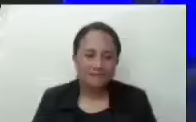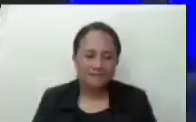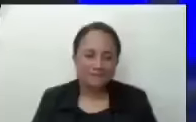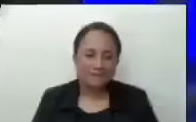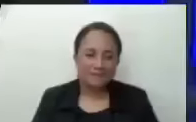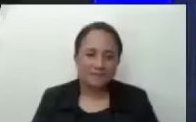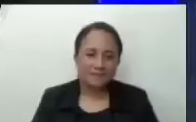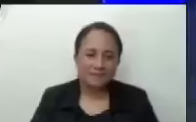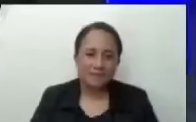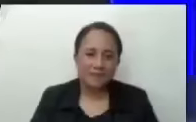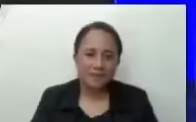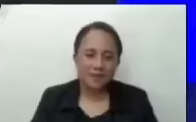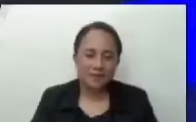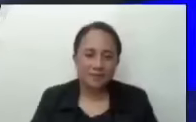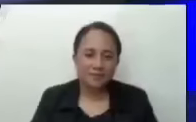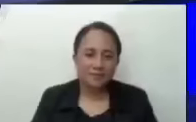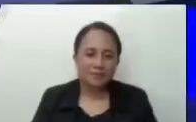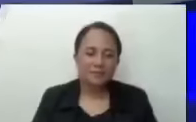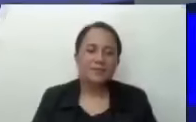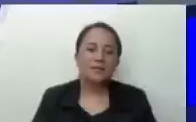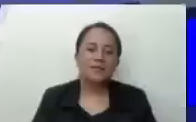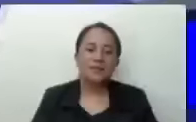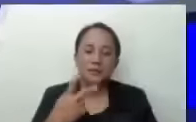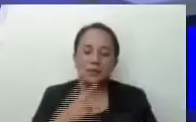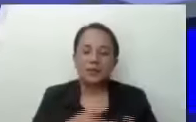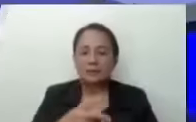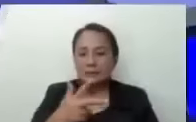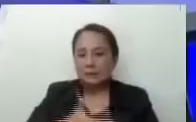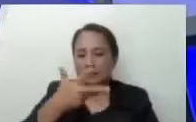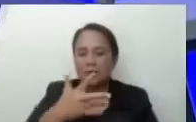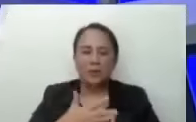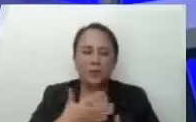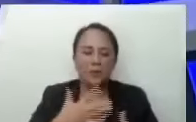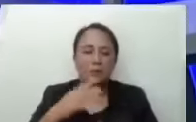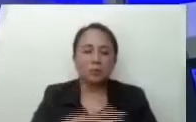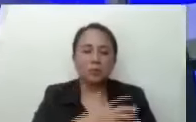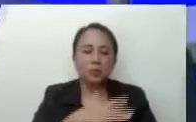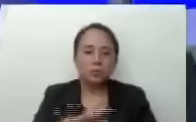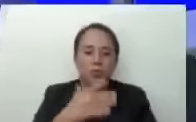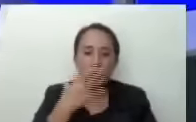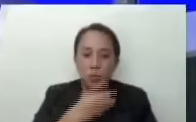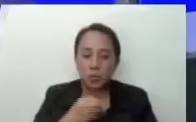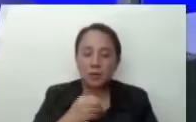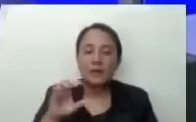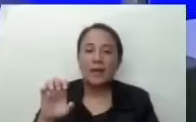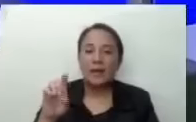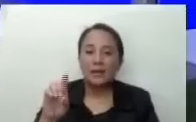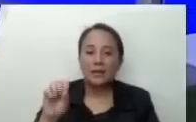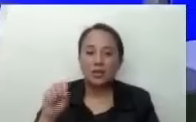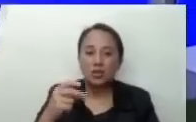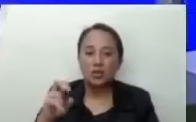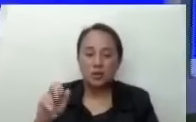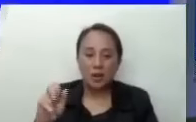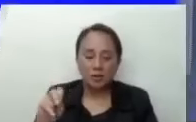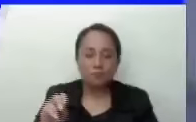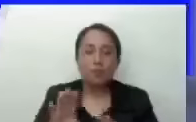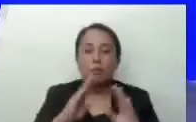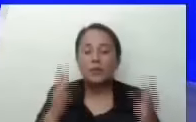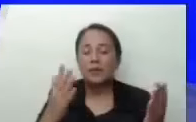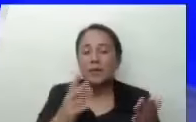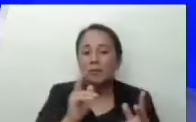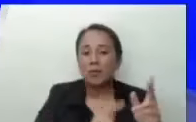Oras times 3 Ang saya at kilig sa concert ni award winning singer songwriter Ed shiran na may opening performance Inum